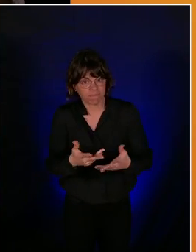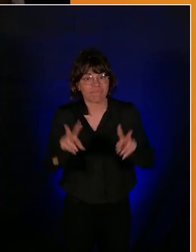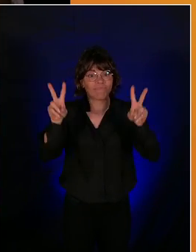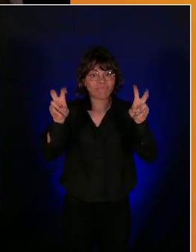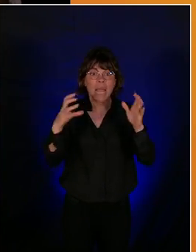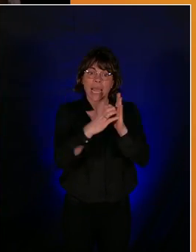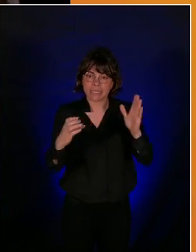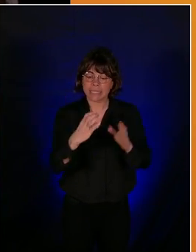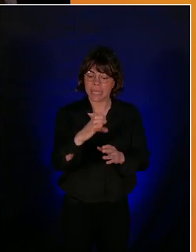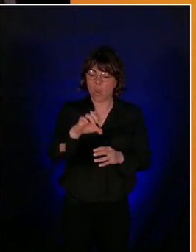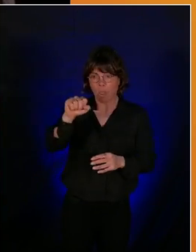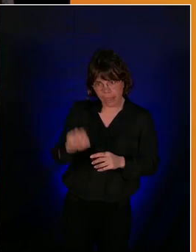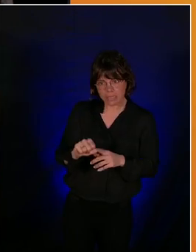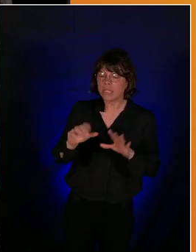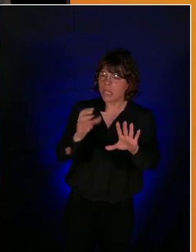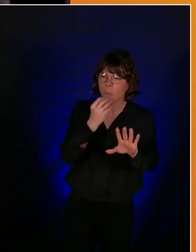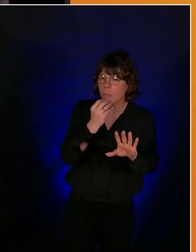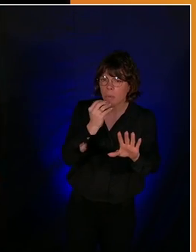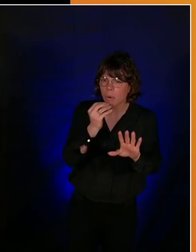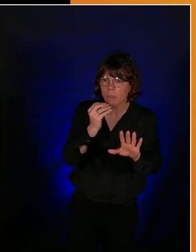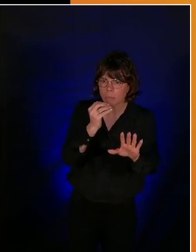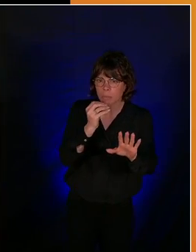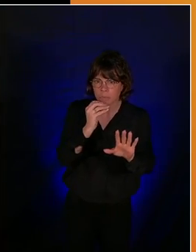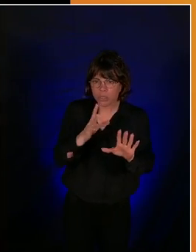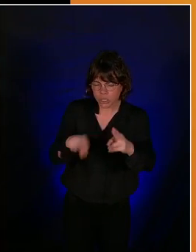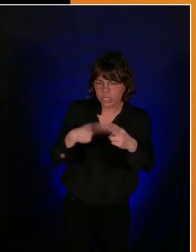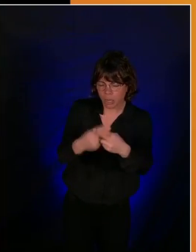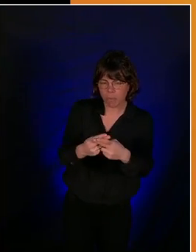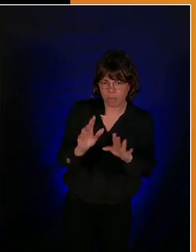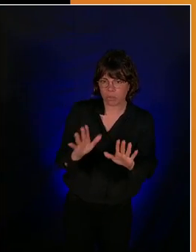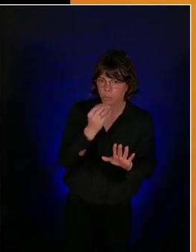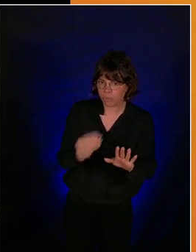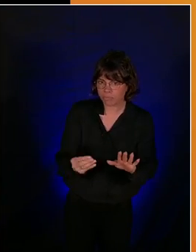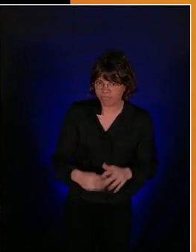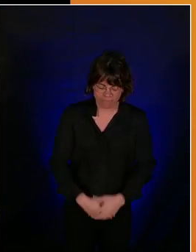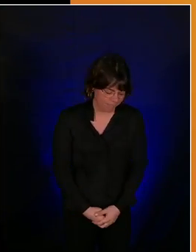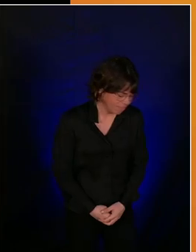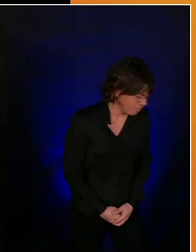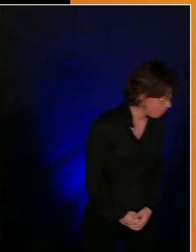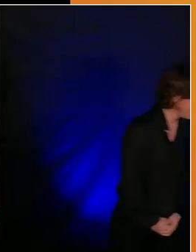CES d'accord c'est bon c'est bon je passe la je réponse à à la commission